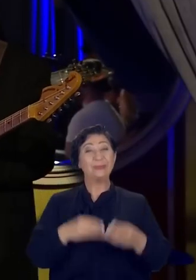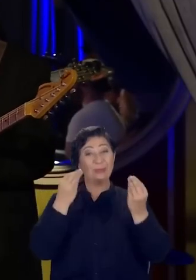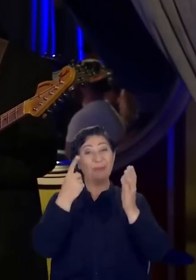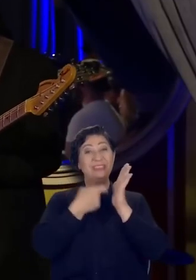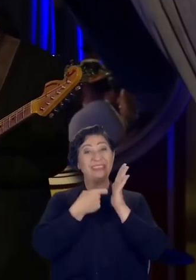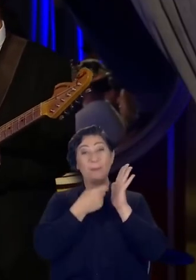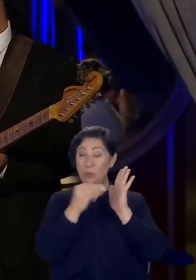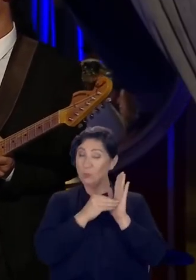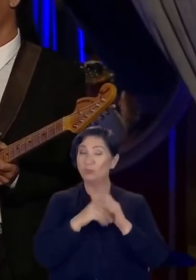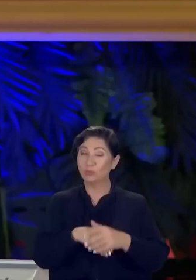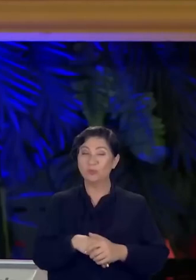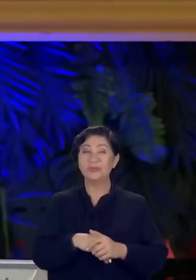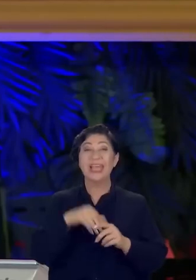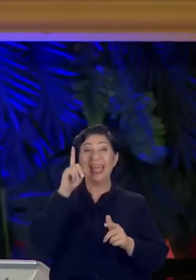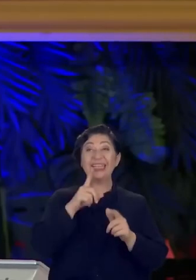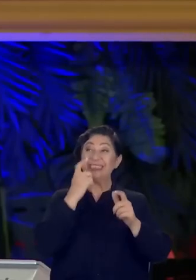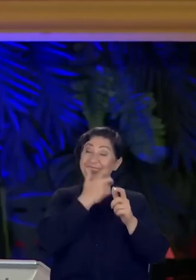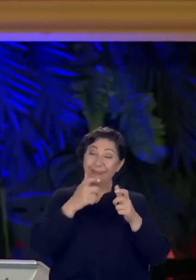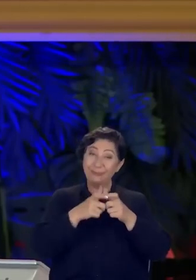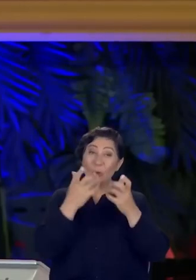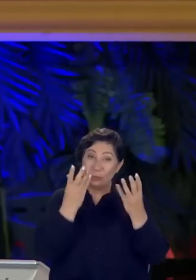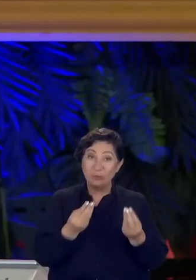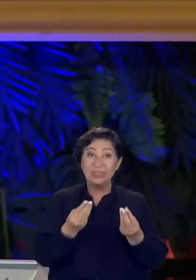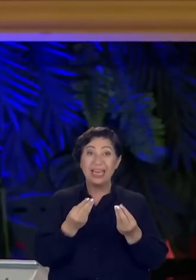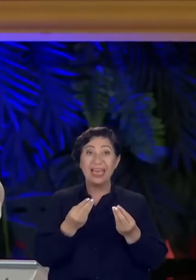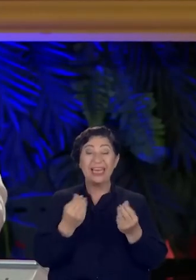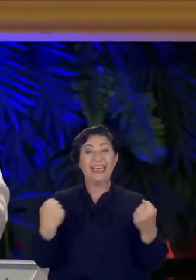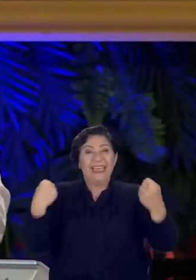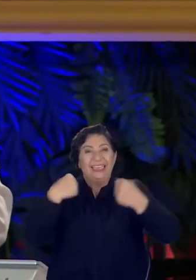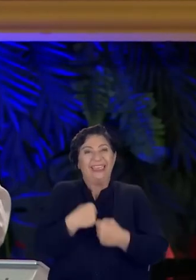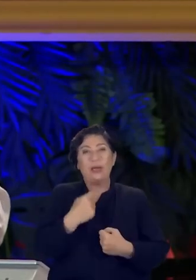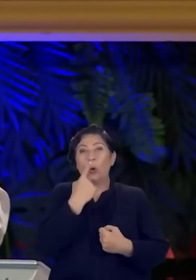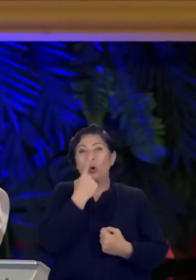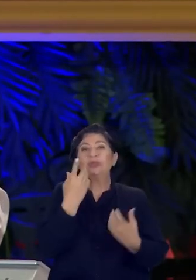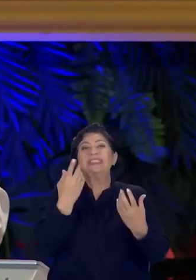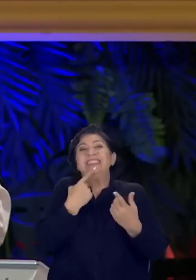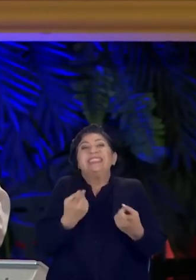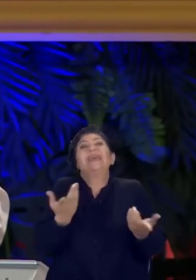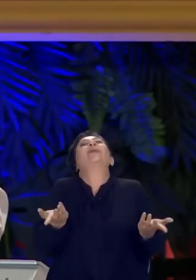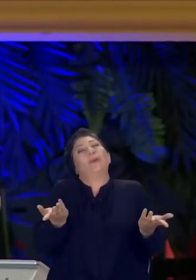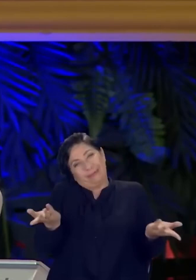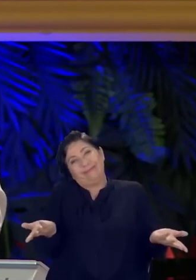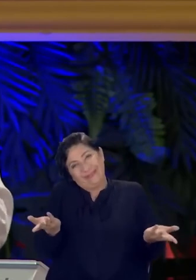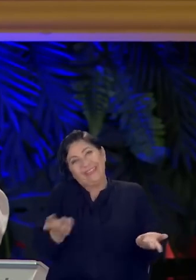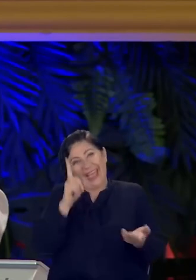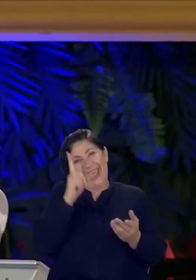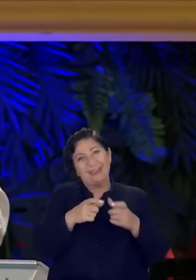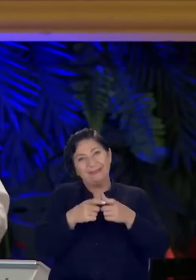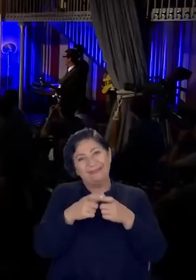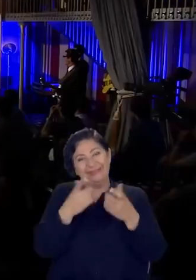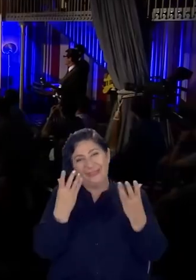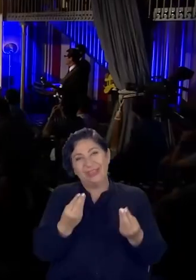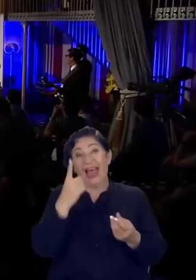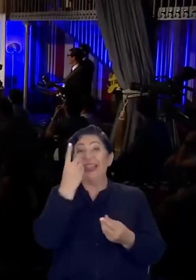Güzel bir isim koymuş. İlk single'ı olunca tabii ki hırka kokusu diyecek hali yok ya, çocuğun ilk single olduğu